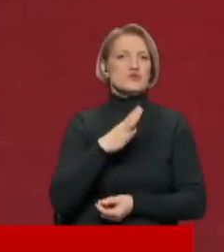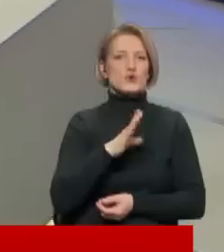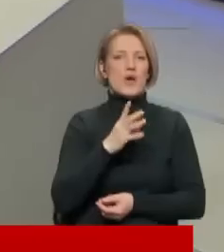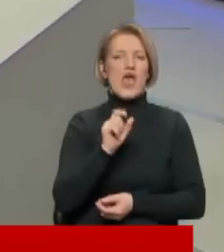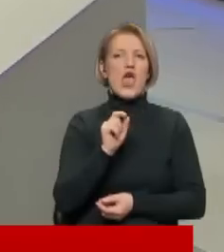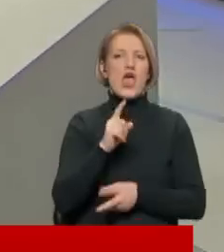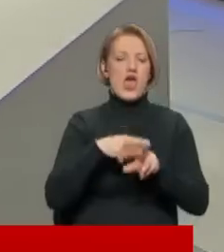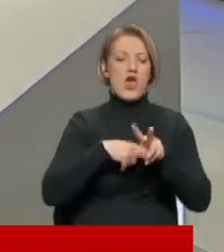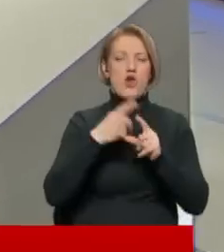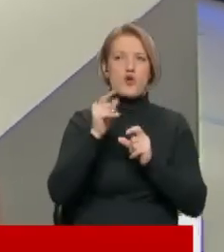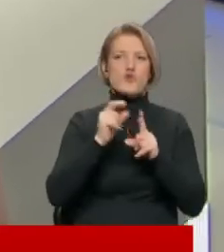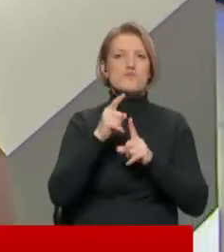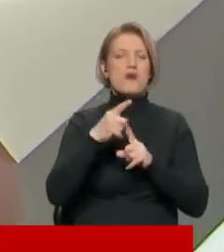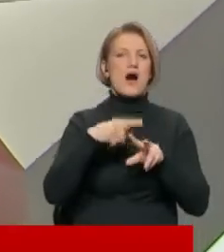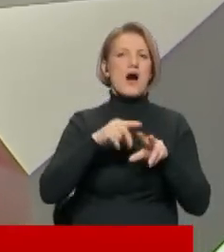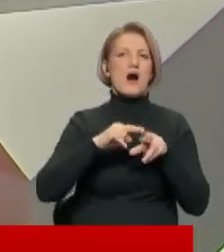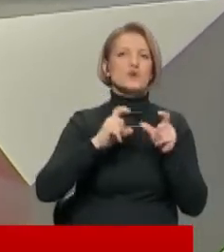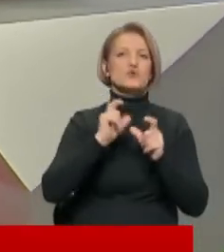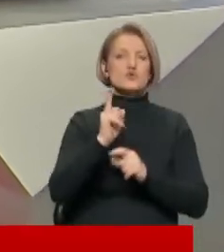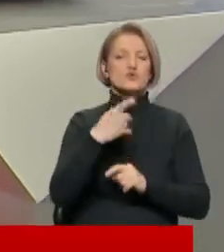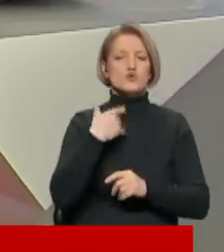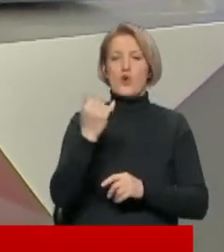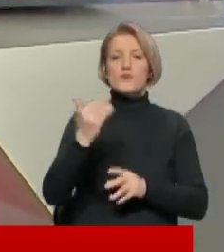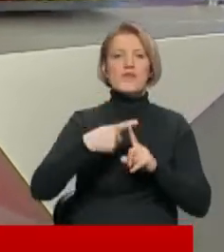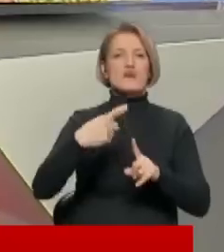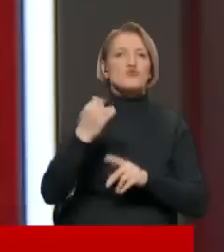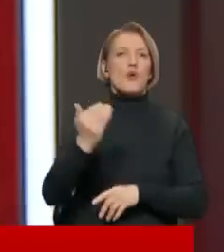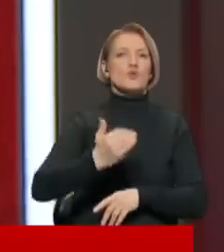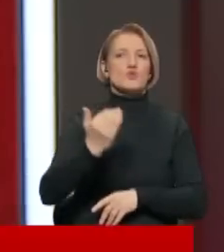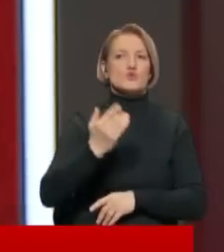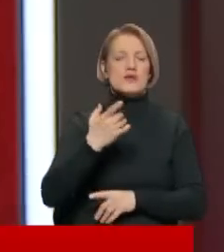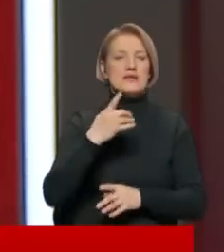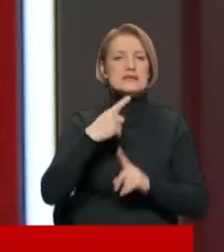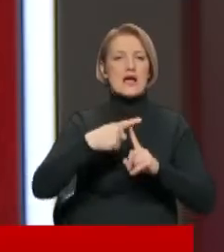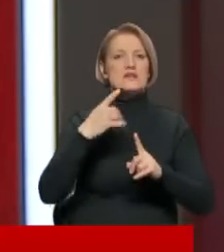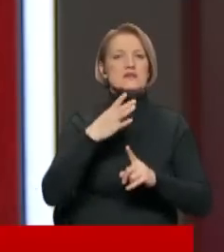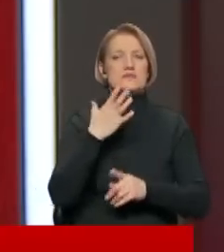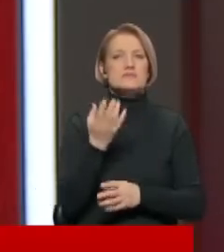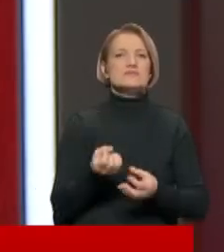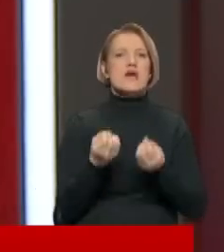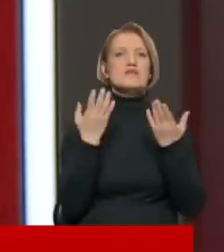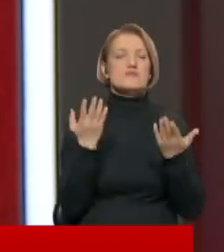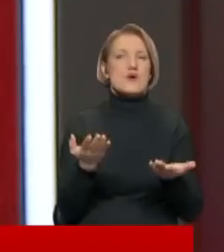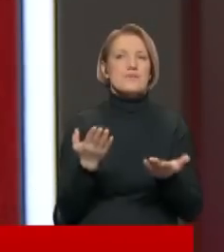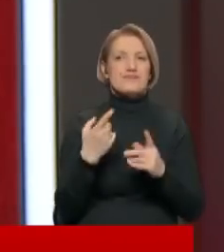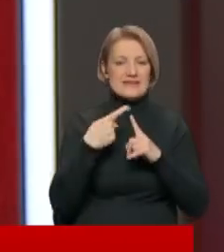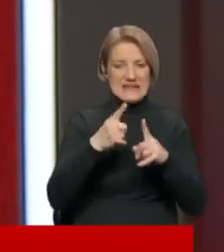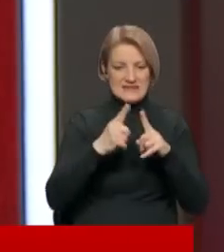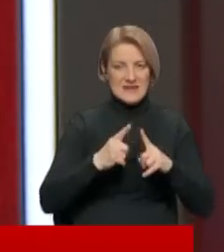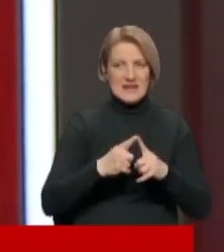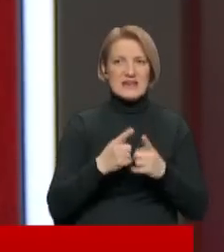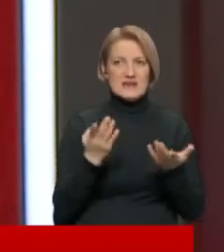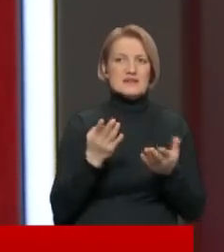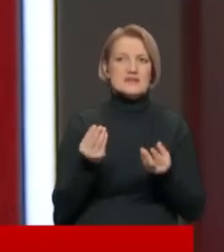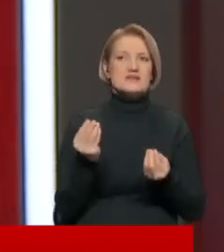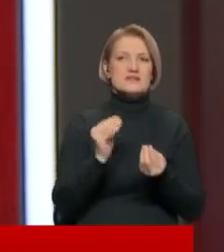diyor ki taksiler çok ucuz toplu taşıma gibi oldu yani bu yüzden taksiler Talep çok o yüzden yetmiyor Aslında taksi sayısı yeterli zaman